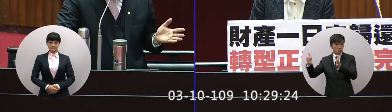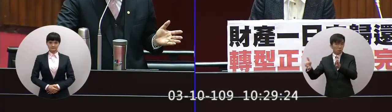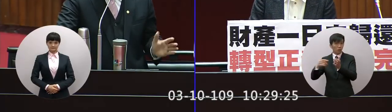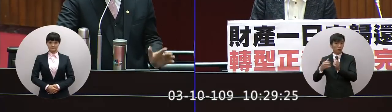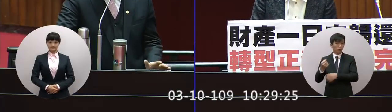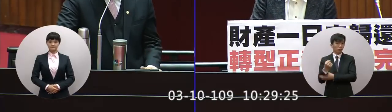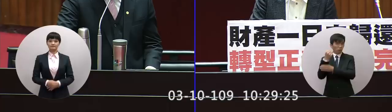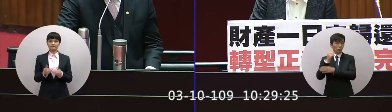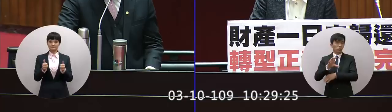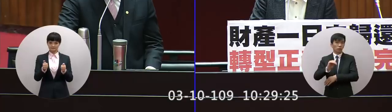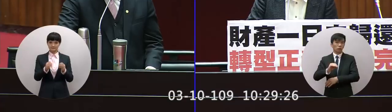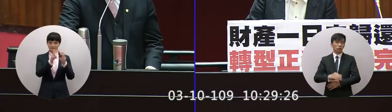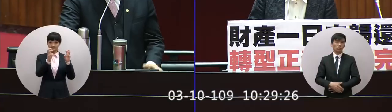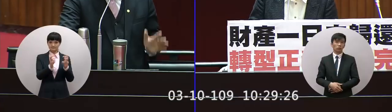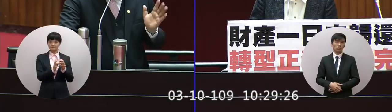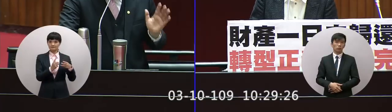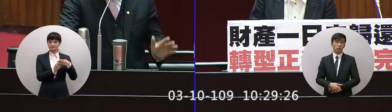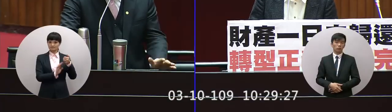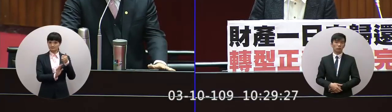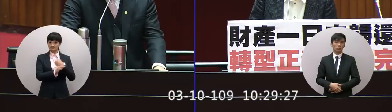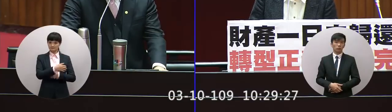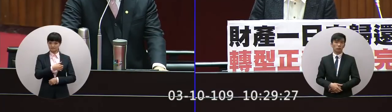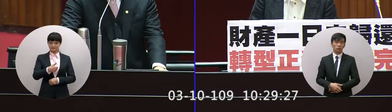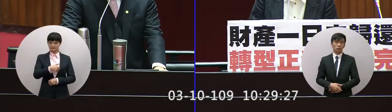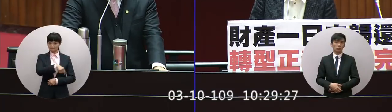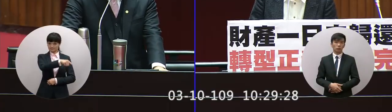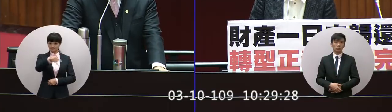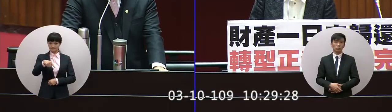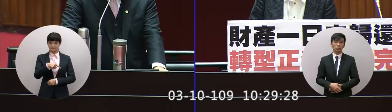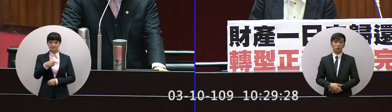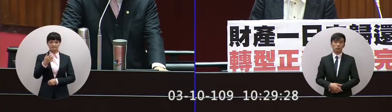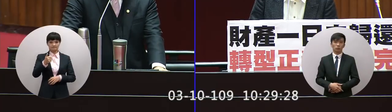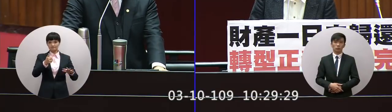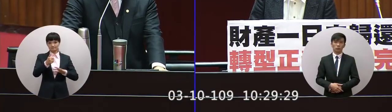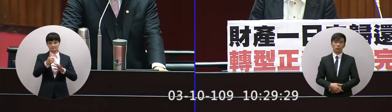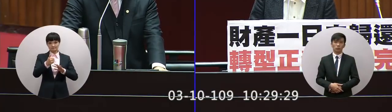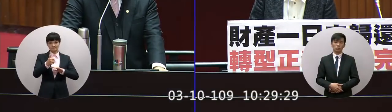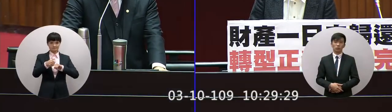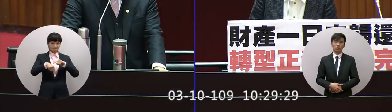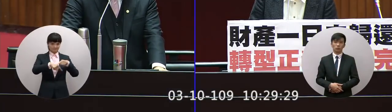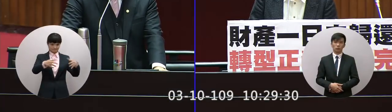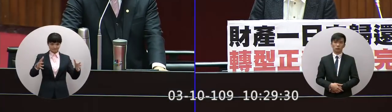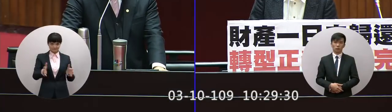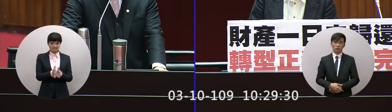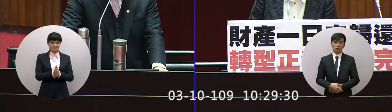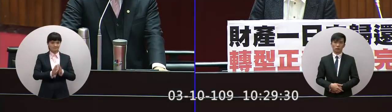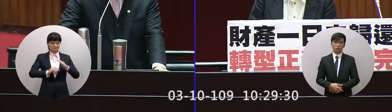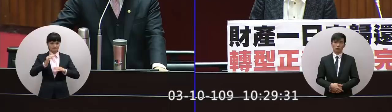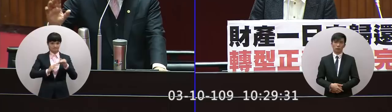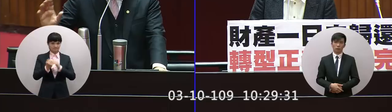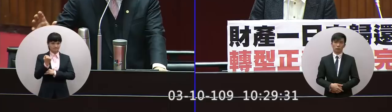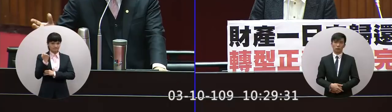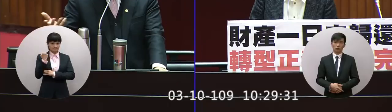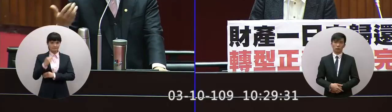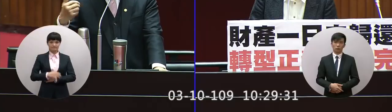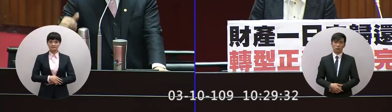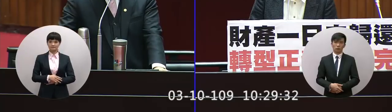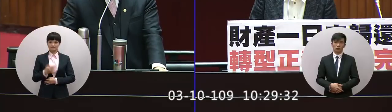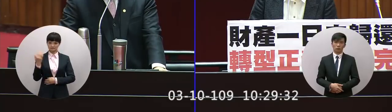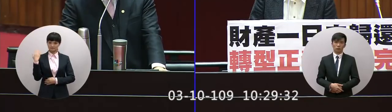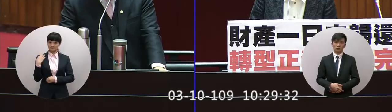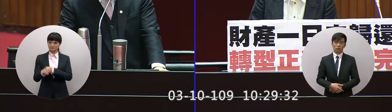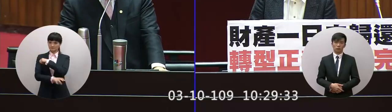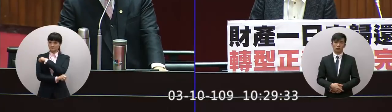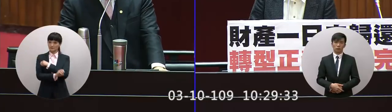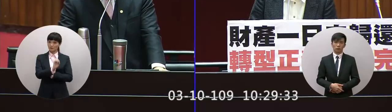我们很谢谢杨主委带领的所有同仁所做的努力，不过从无到有